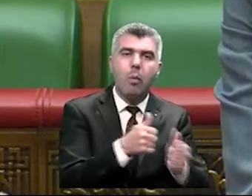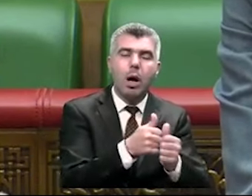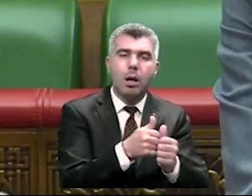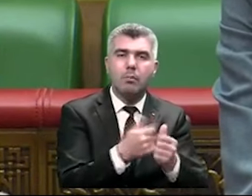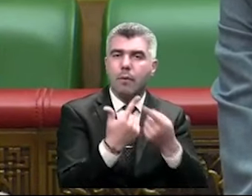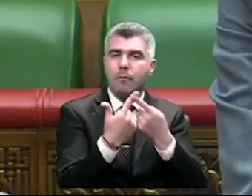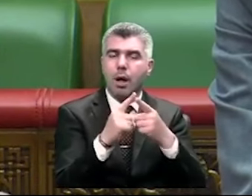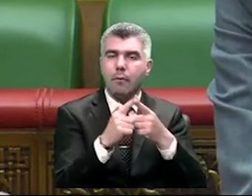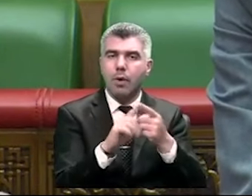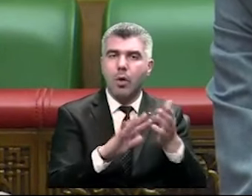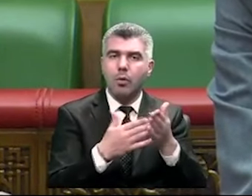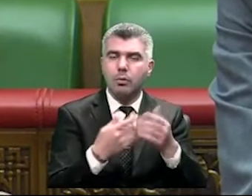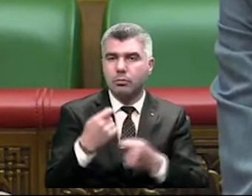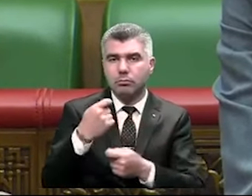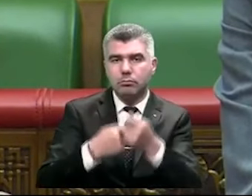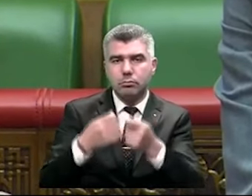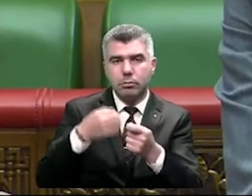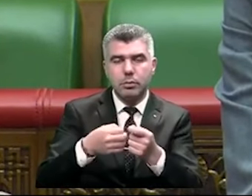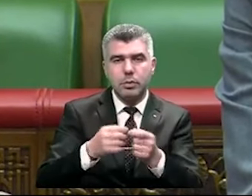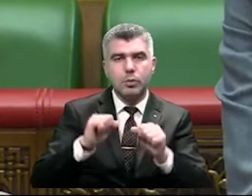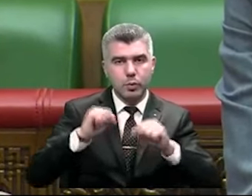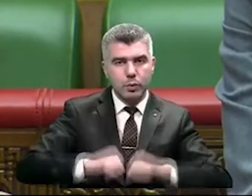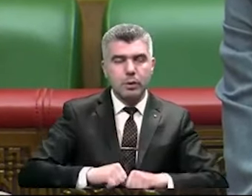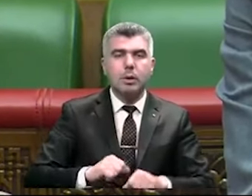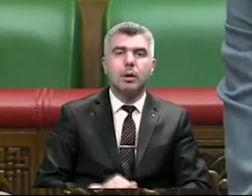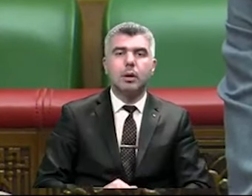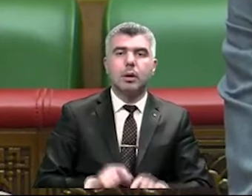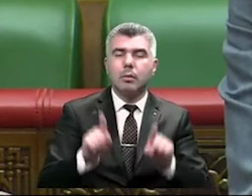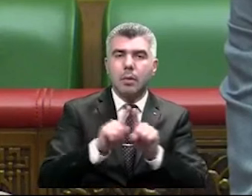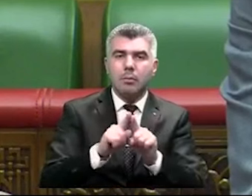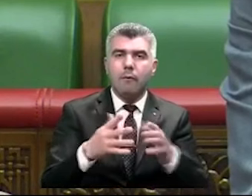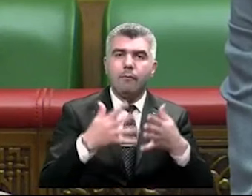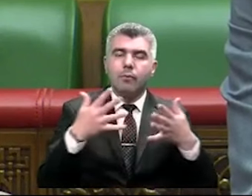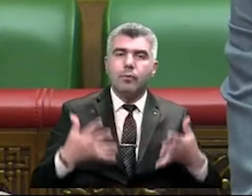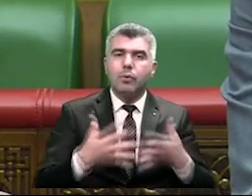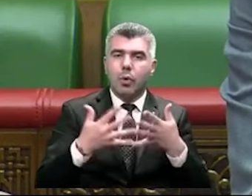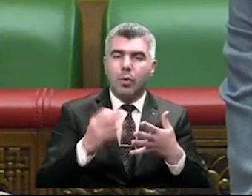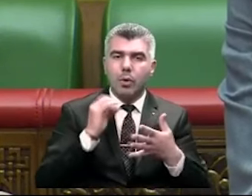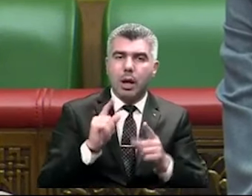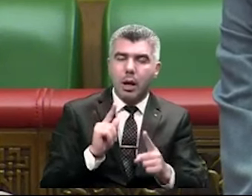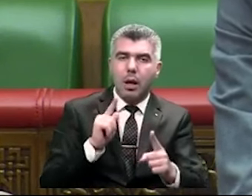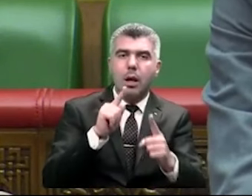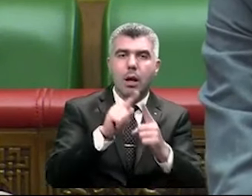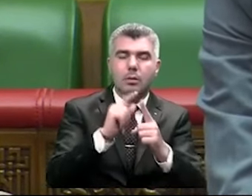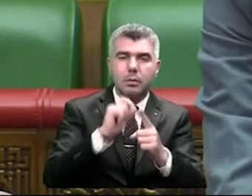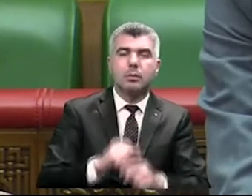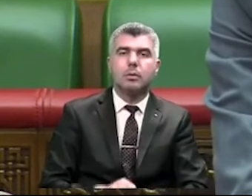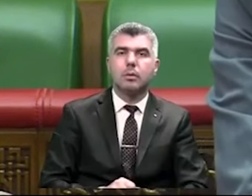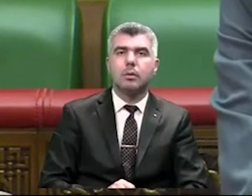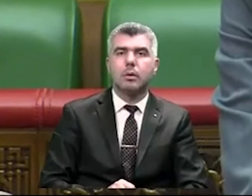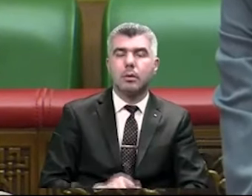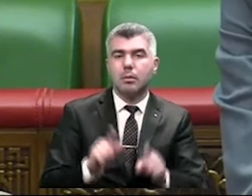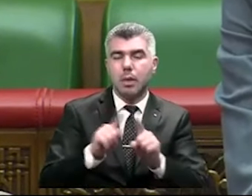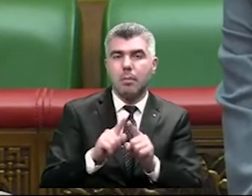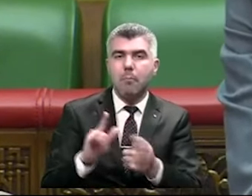المختلفه للاقتصاد الوطني والاستجابه لخصوصيات مختلف الاسواق المستهدفه وخاصه ما يتعلق بتطوير